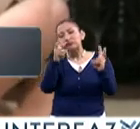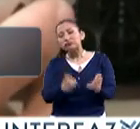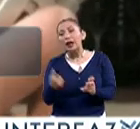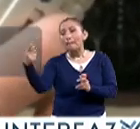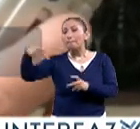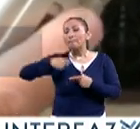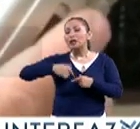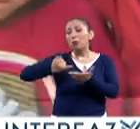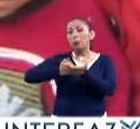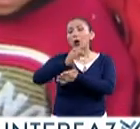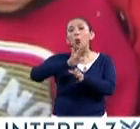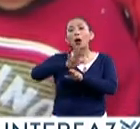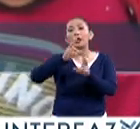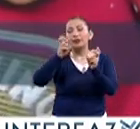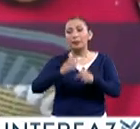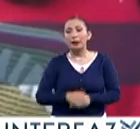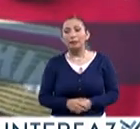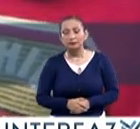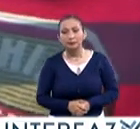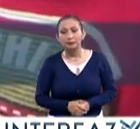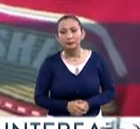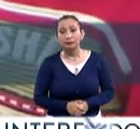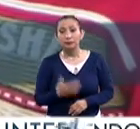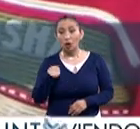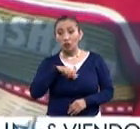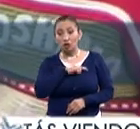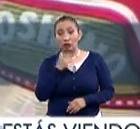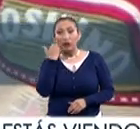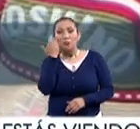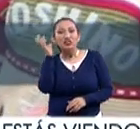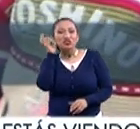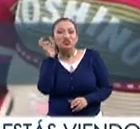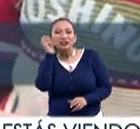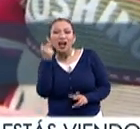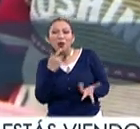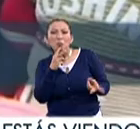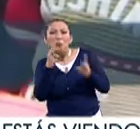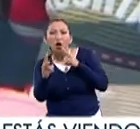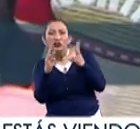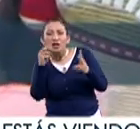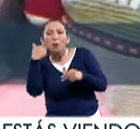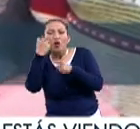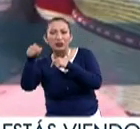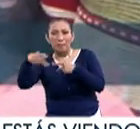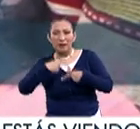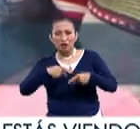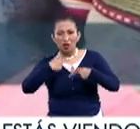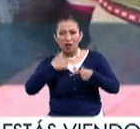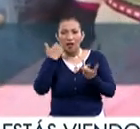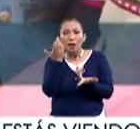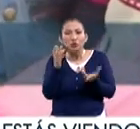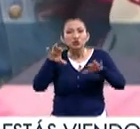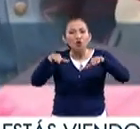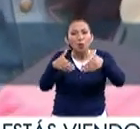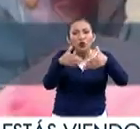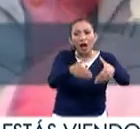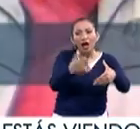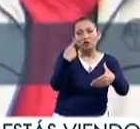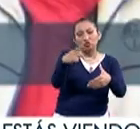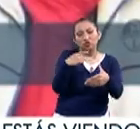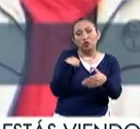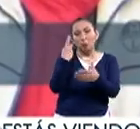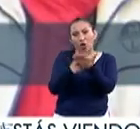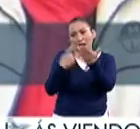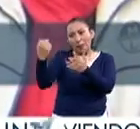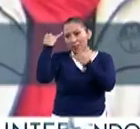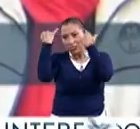por la población. พวกเขาก็บ่อยากฟังแต่เสียงของอาสาสมัครอยากให้ชุมชนเป็นผู้เจ้าของรายการเองฉะนั้นพวกเขาเลยใช้อาสา